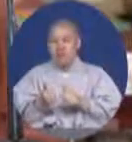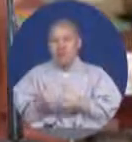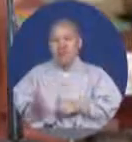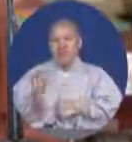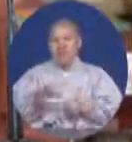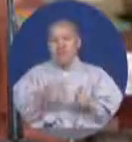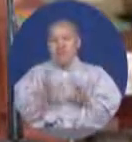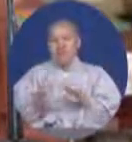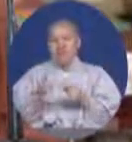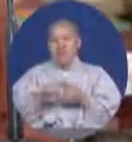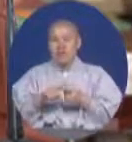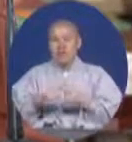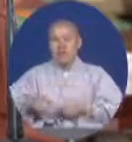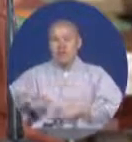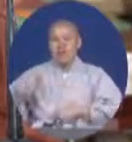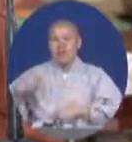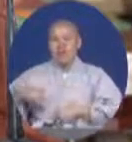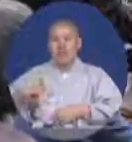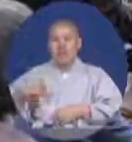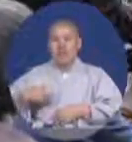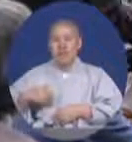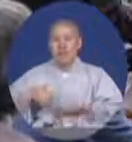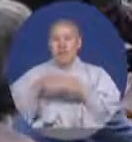모르고 자꾸 날라고만 해요.